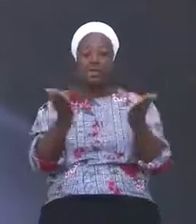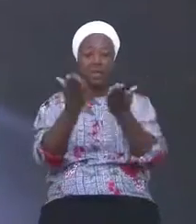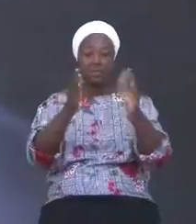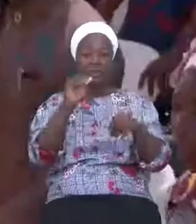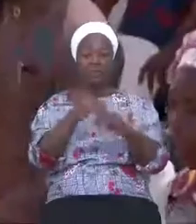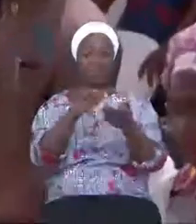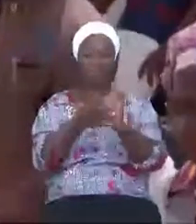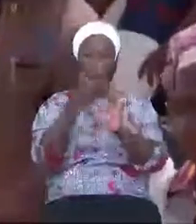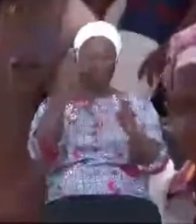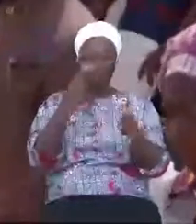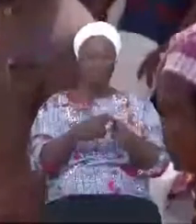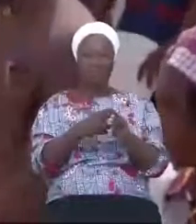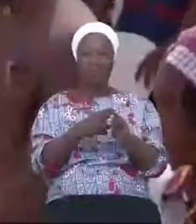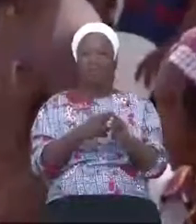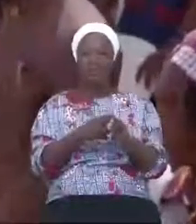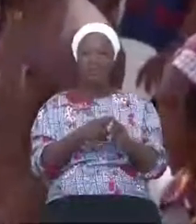au nom de Jésus.